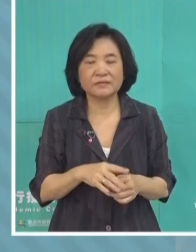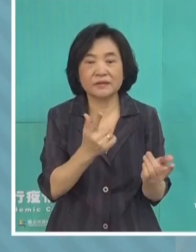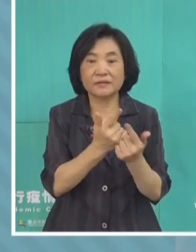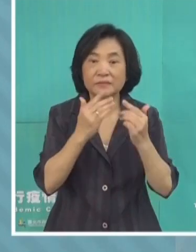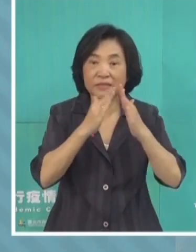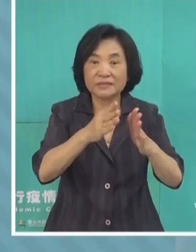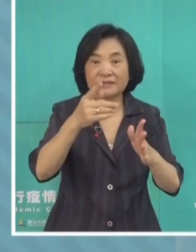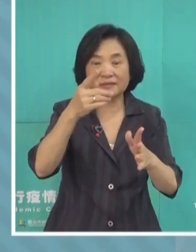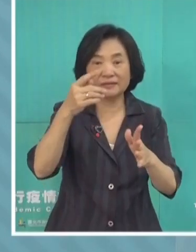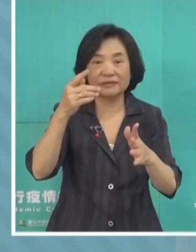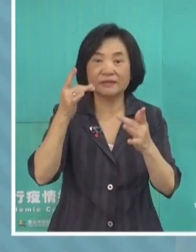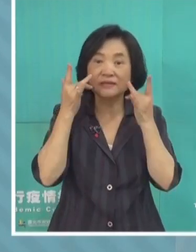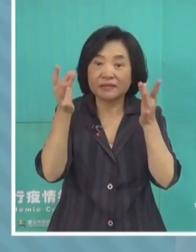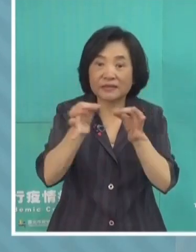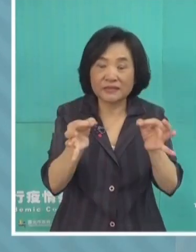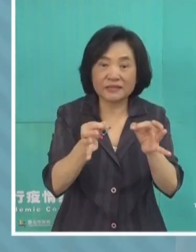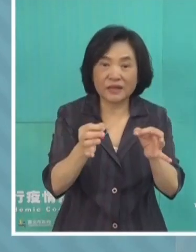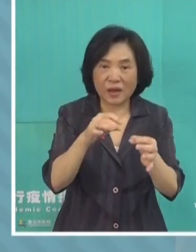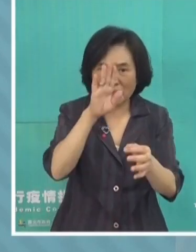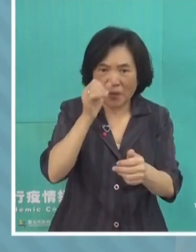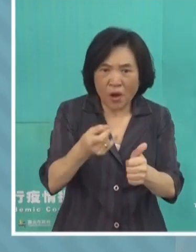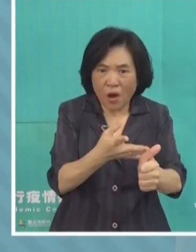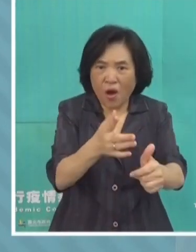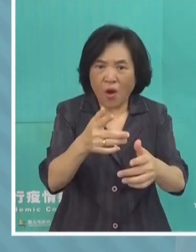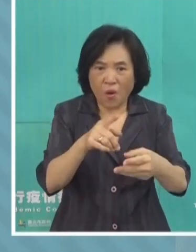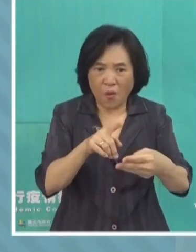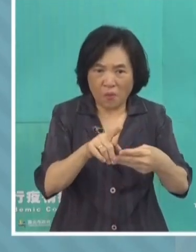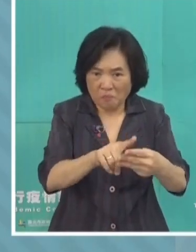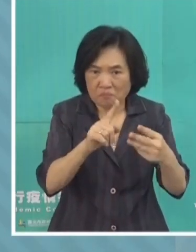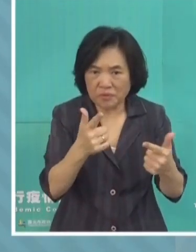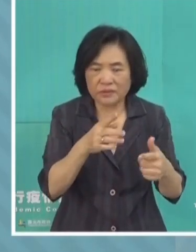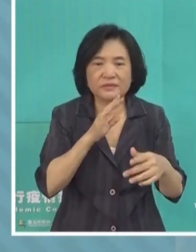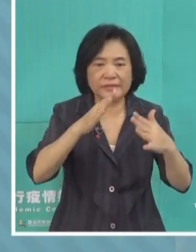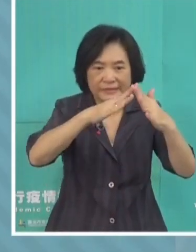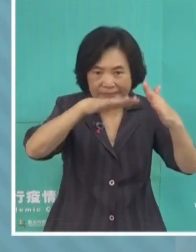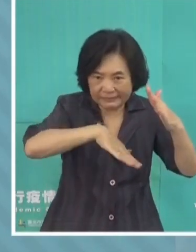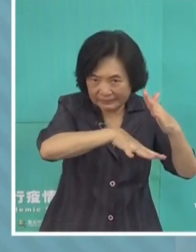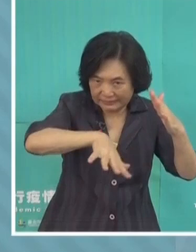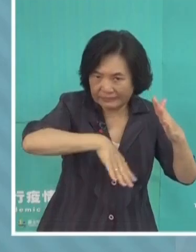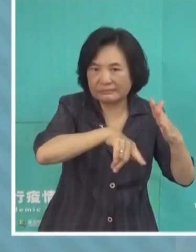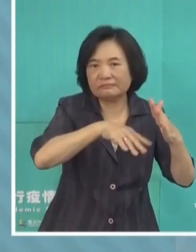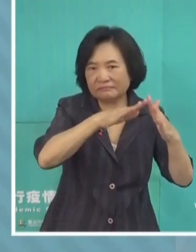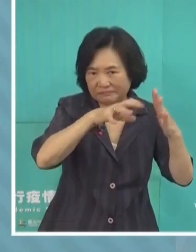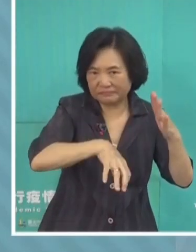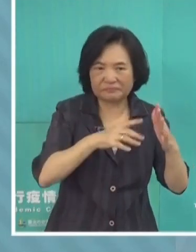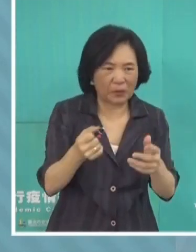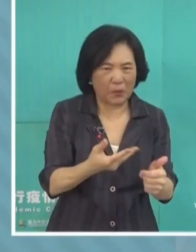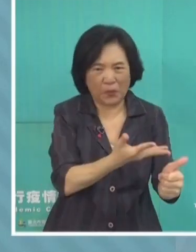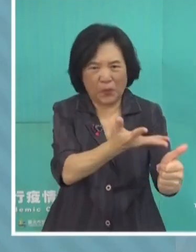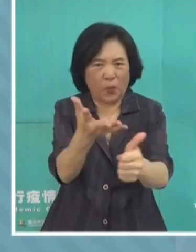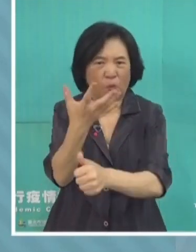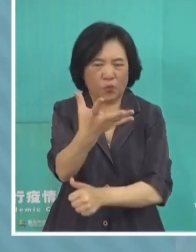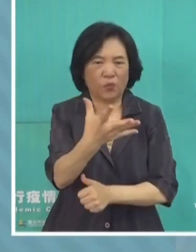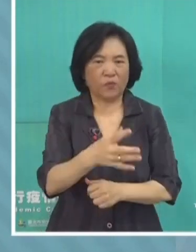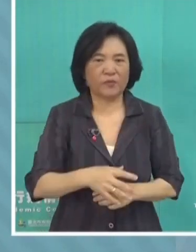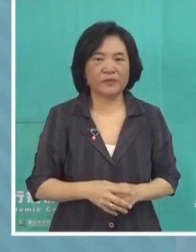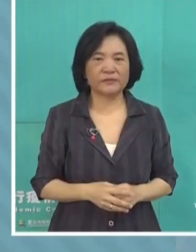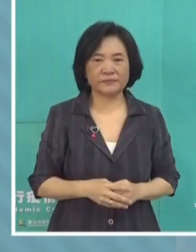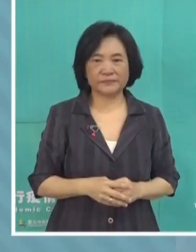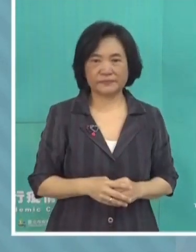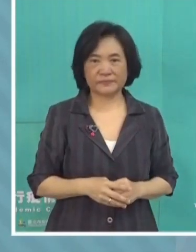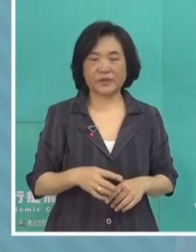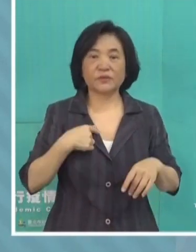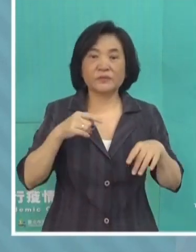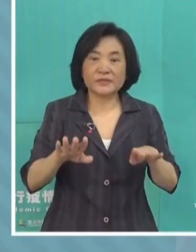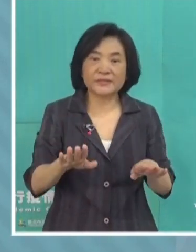好像不是主力，我们一开始是家户感染，这才是占我们最大宗。那当然是这样了，我